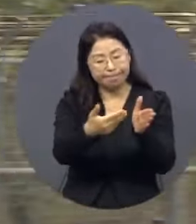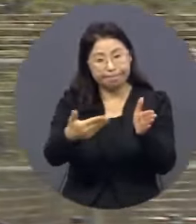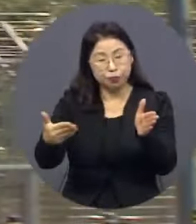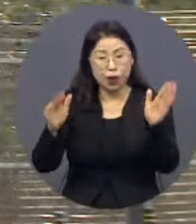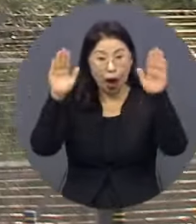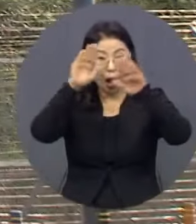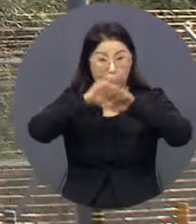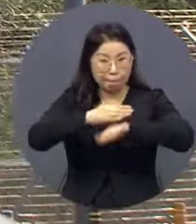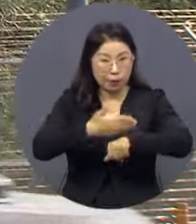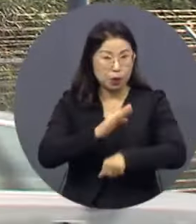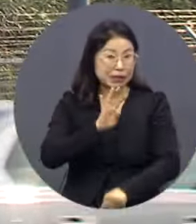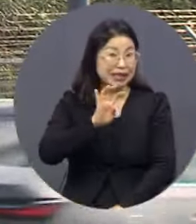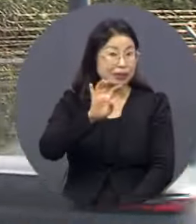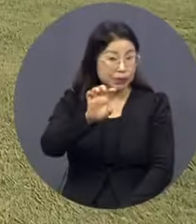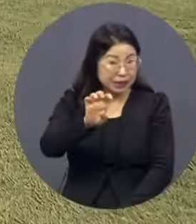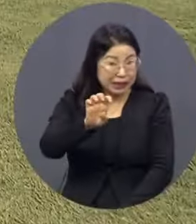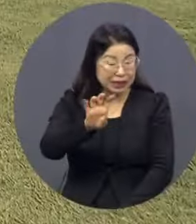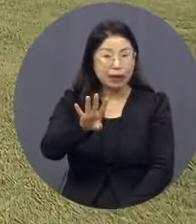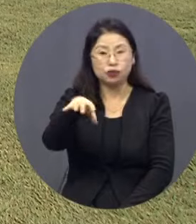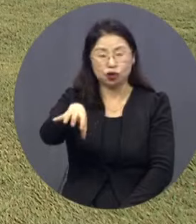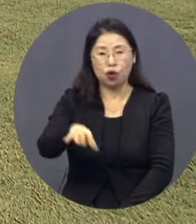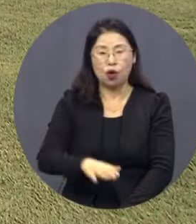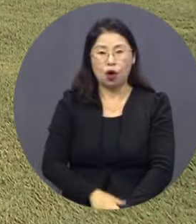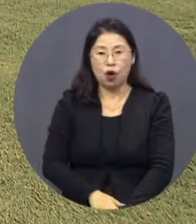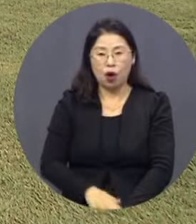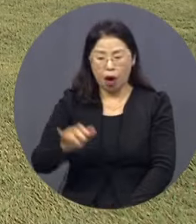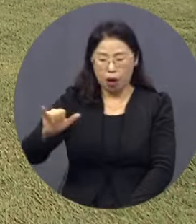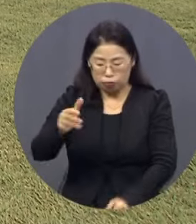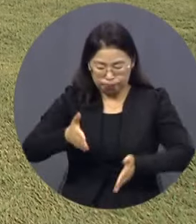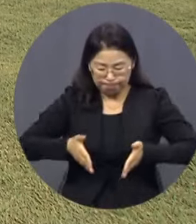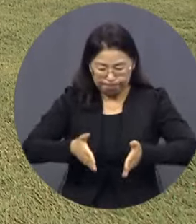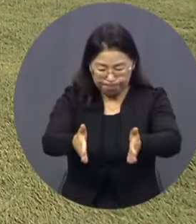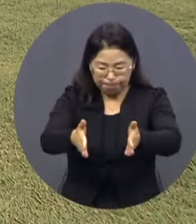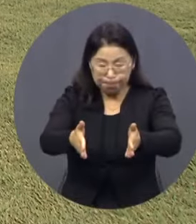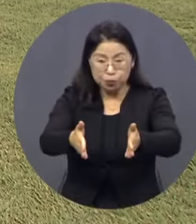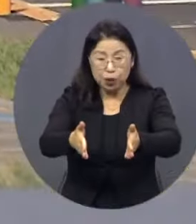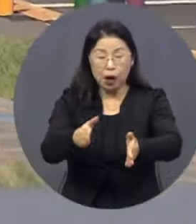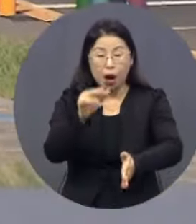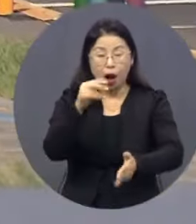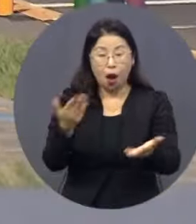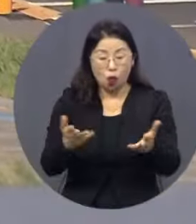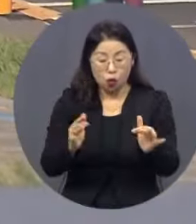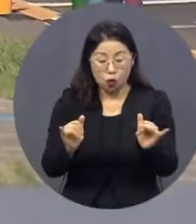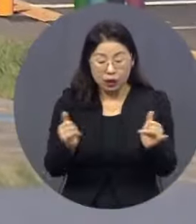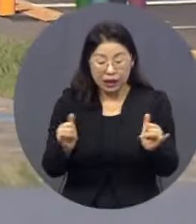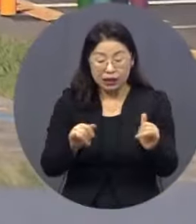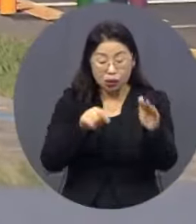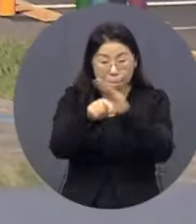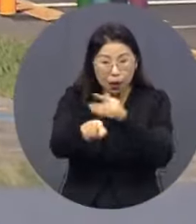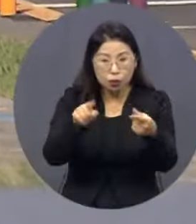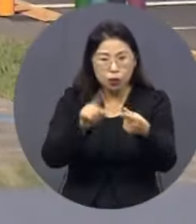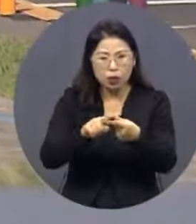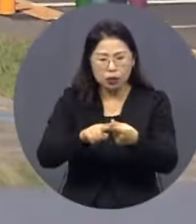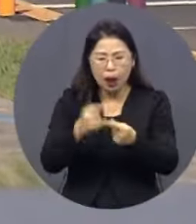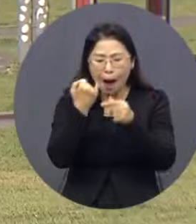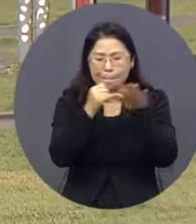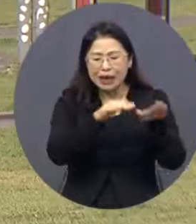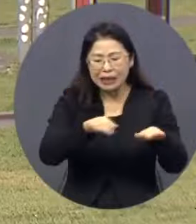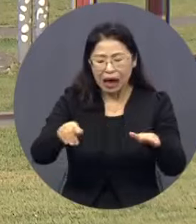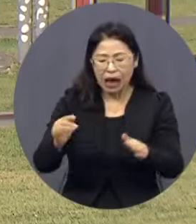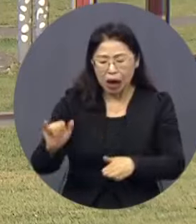밤 9시 44분, 남북 활주로 북쪽에 출동했던 공항 직원이 공항 주변